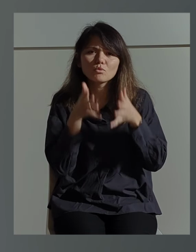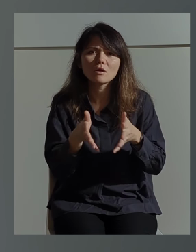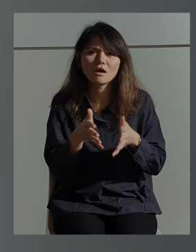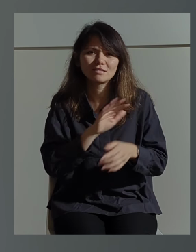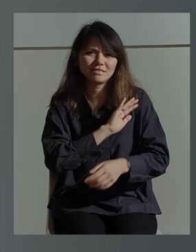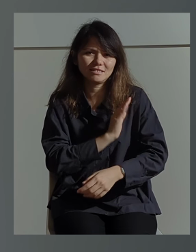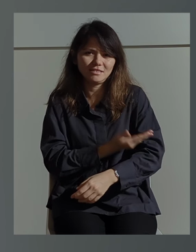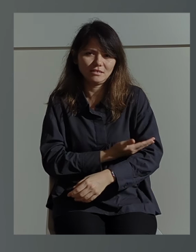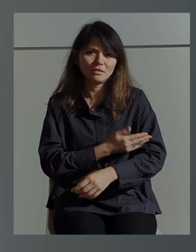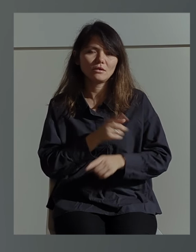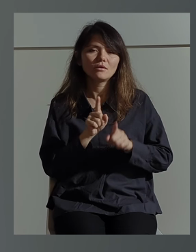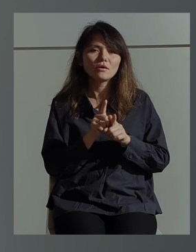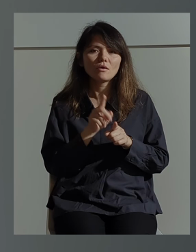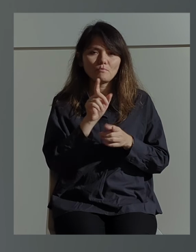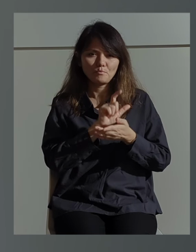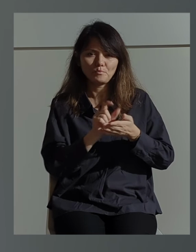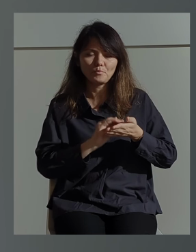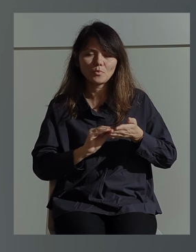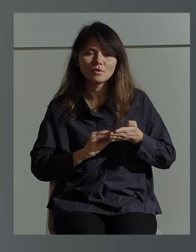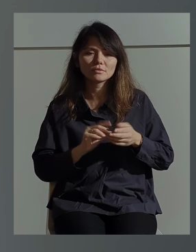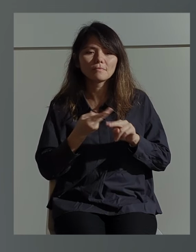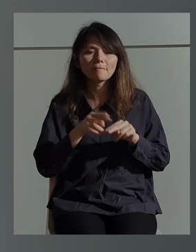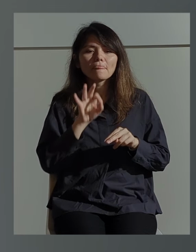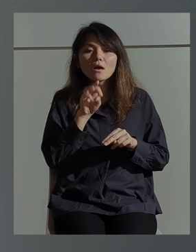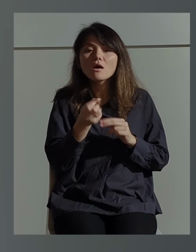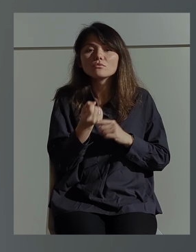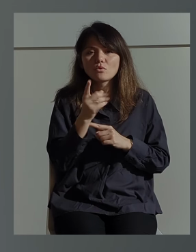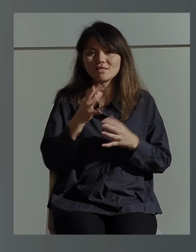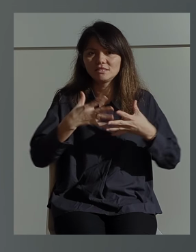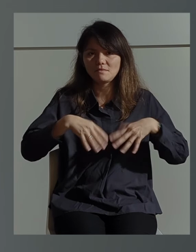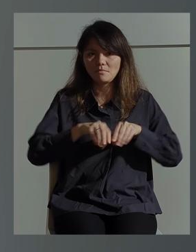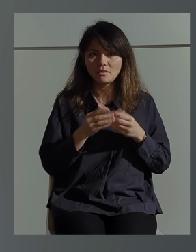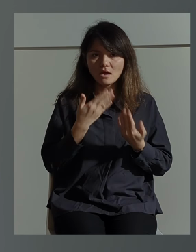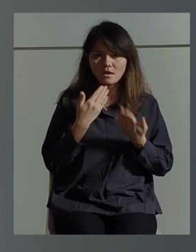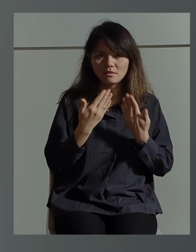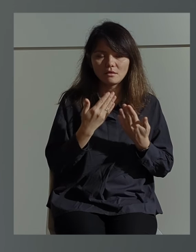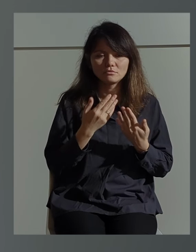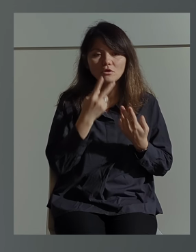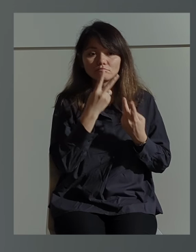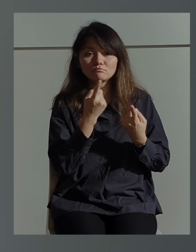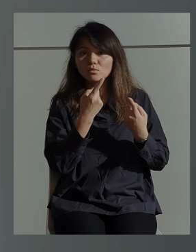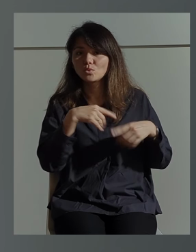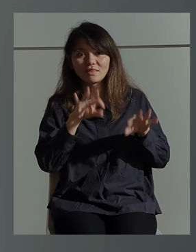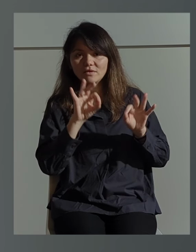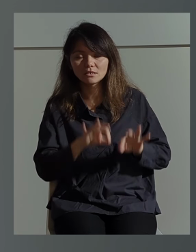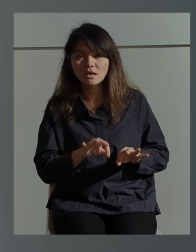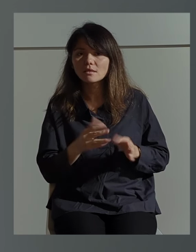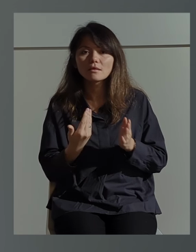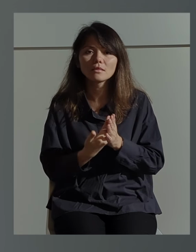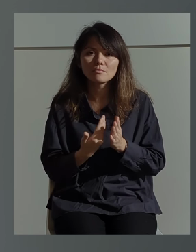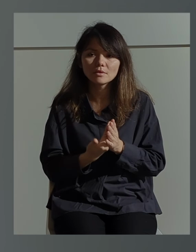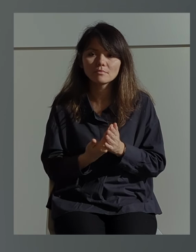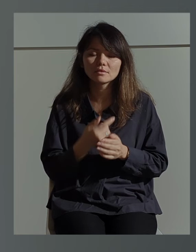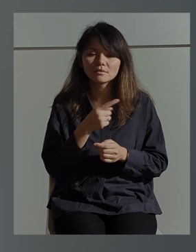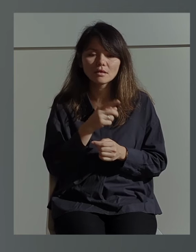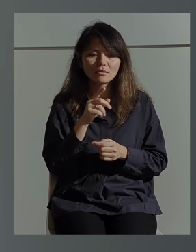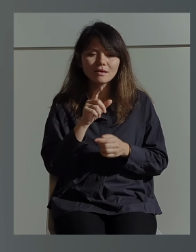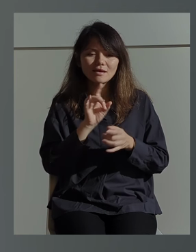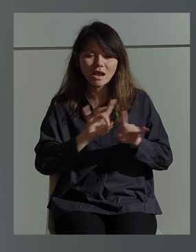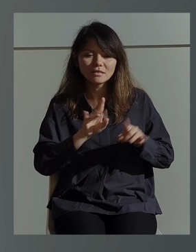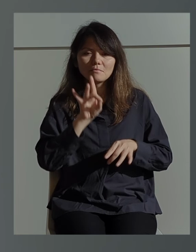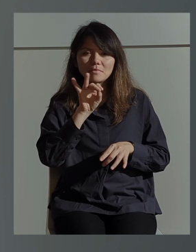кафкианский прозы происходит из семейных отношений достаточно универсальных А например в рассказе приговор